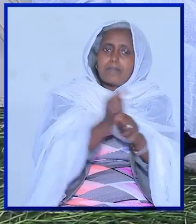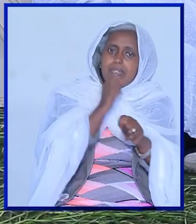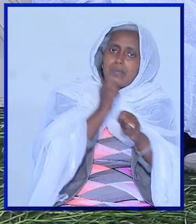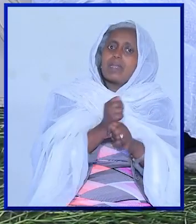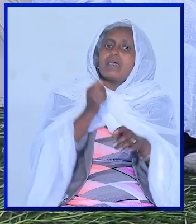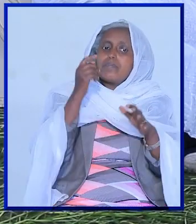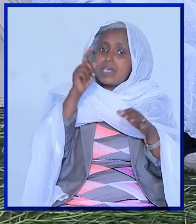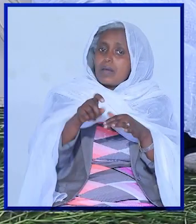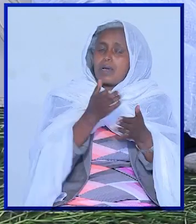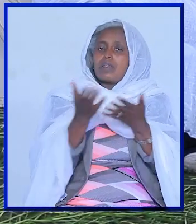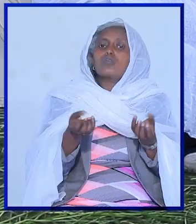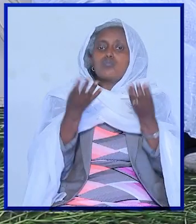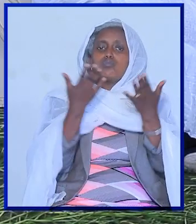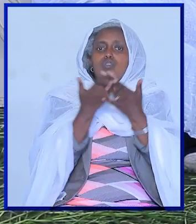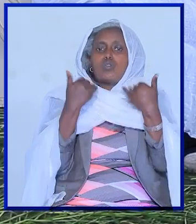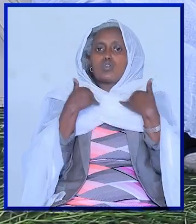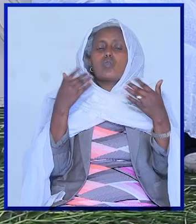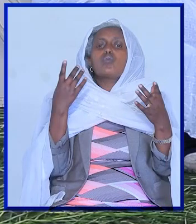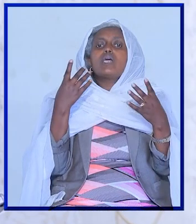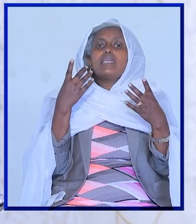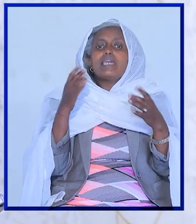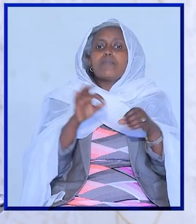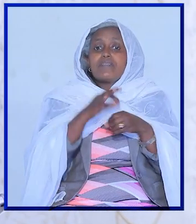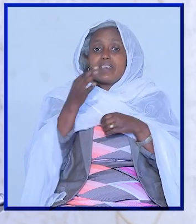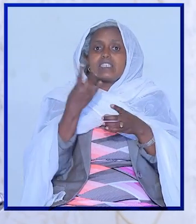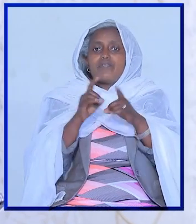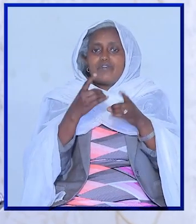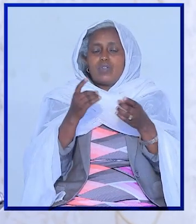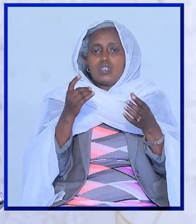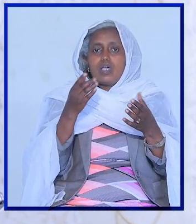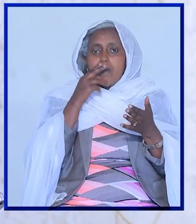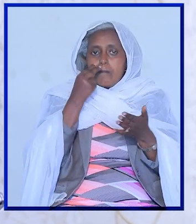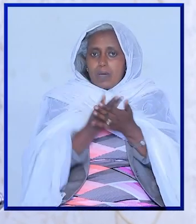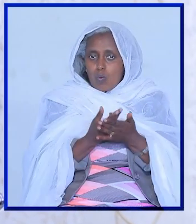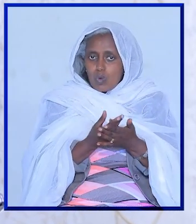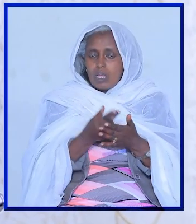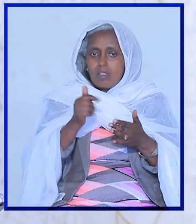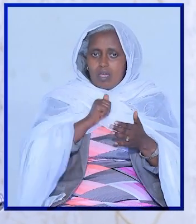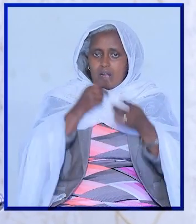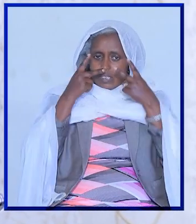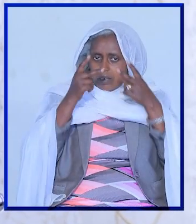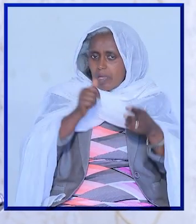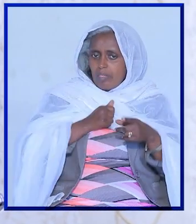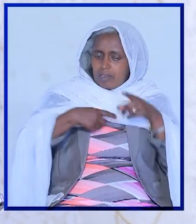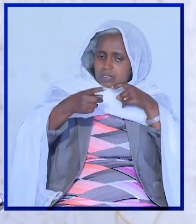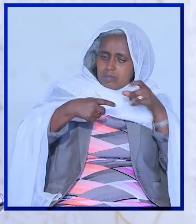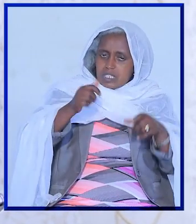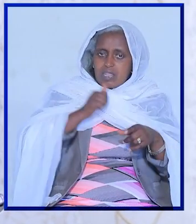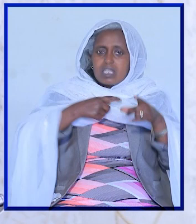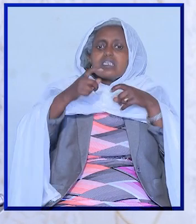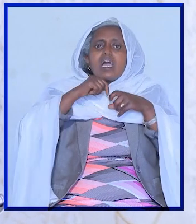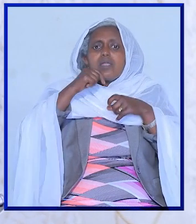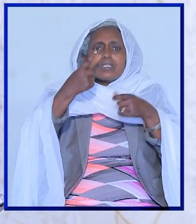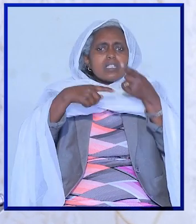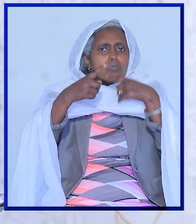የሚገባን ብዙ ነገሮች አሉ። የመንፈስ ፍሬዎች የሚባሉት በጎነት፣ ራስን ማየት፣ ራስን መግዛት። ራስን ካለመግዛት